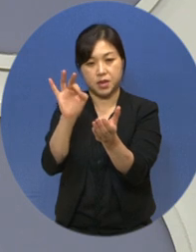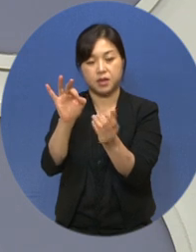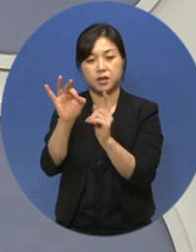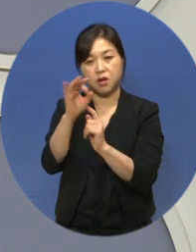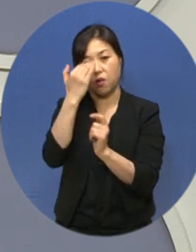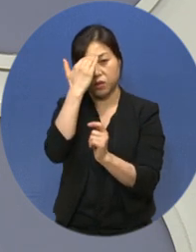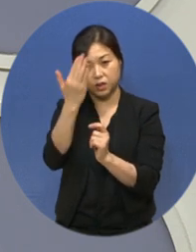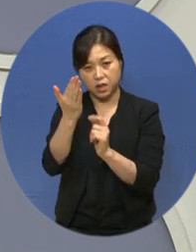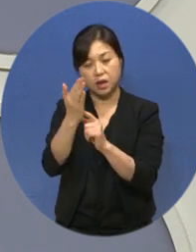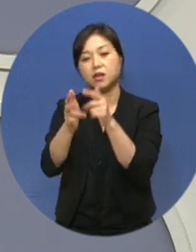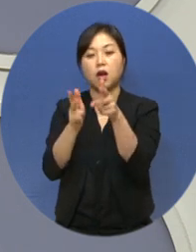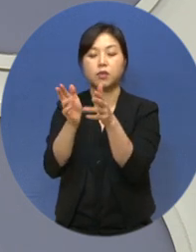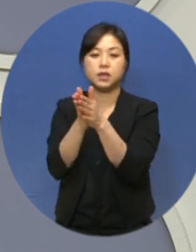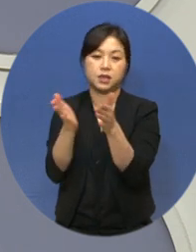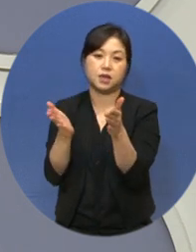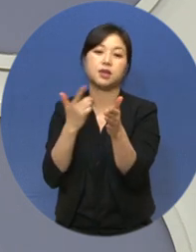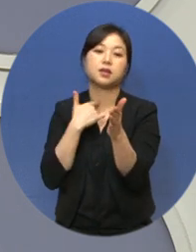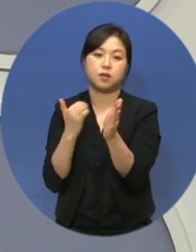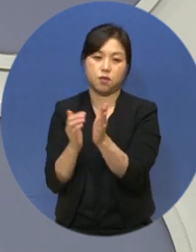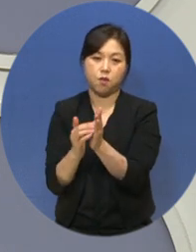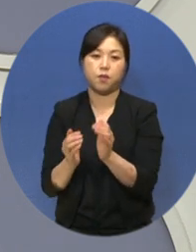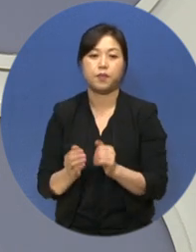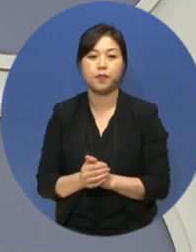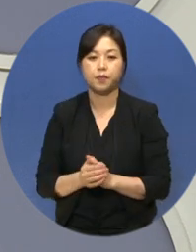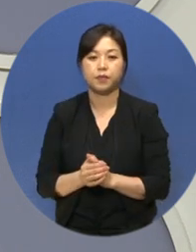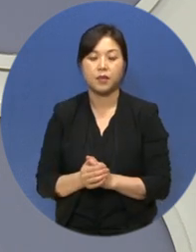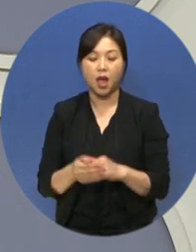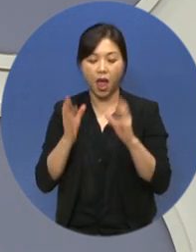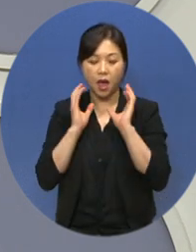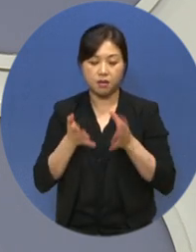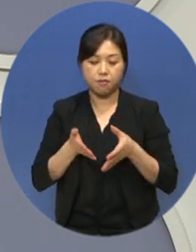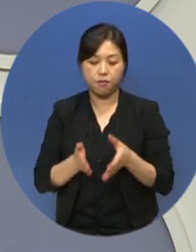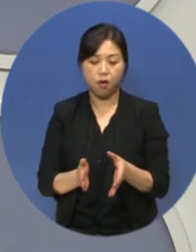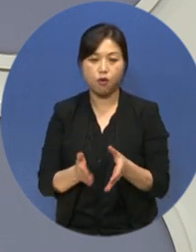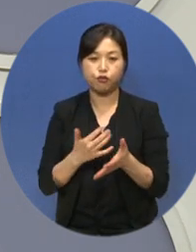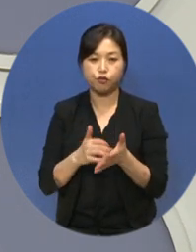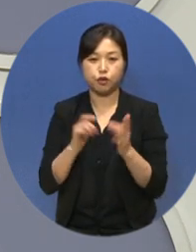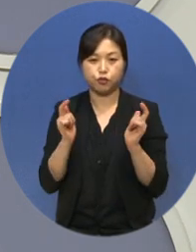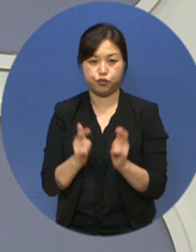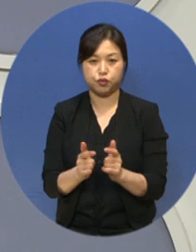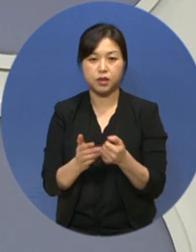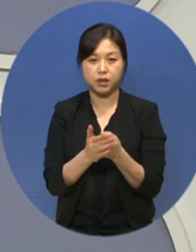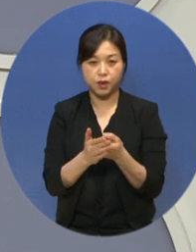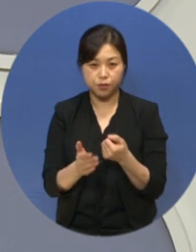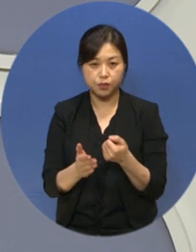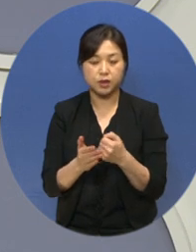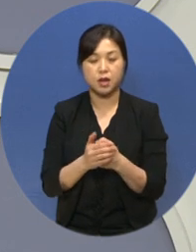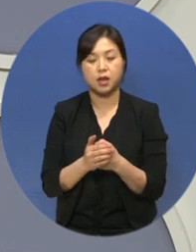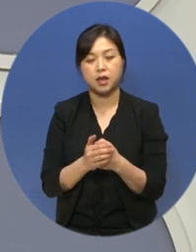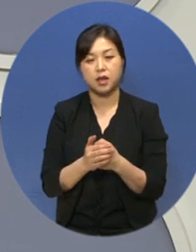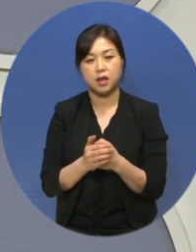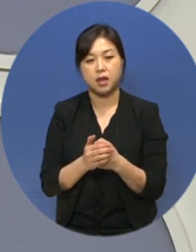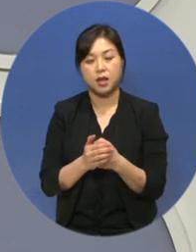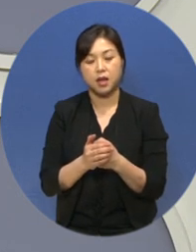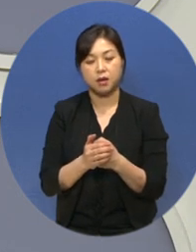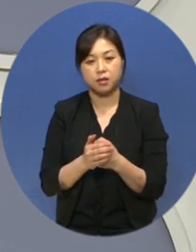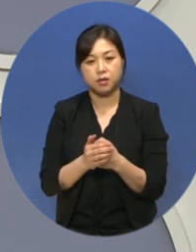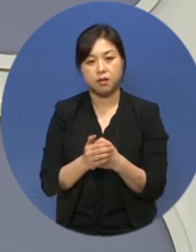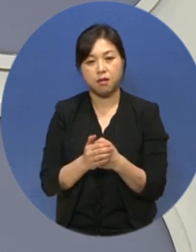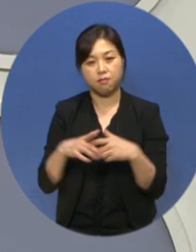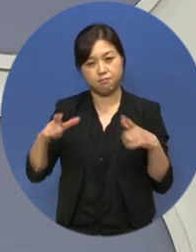시행할 때는 말씀 드리고요 또 말씀하신데로 저출산 문제에 대해서는 추천 암드 가 도정을 아주 영락 측정하고 또 집중 하는